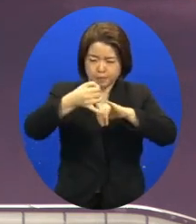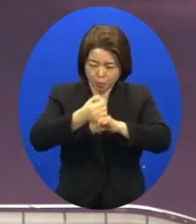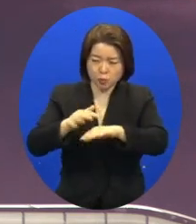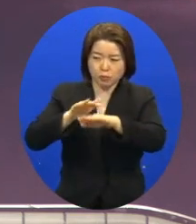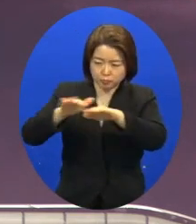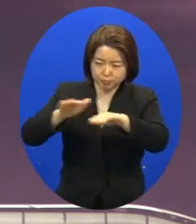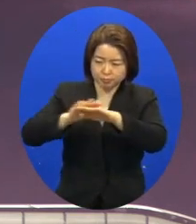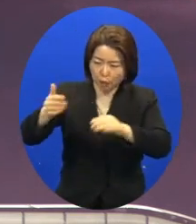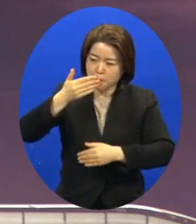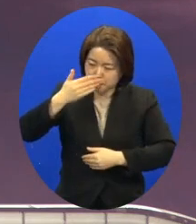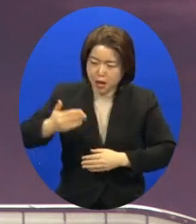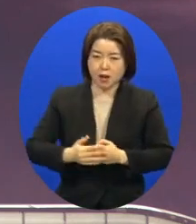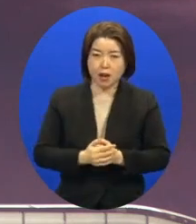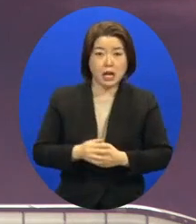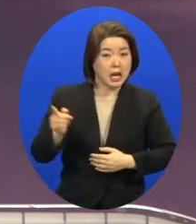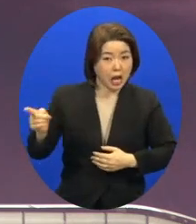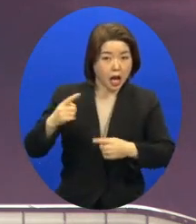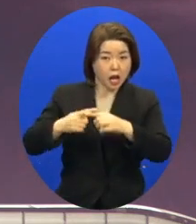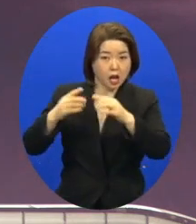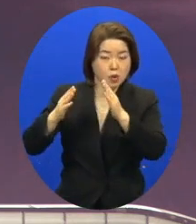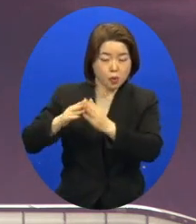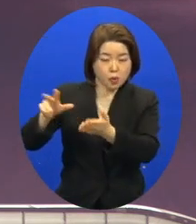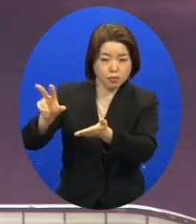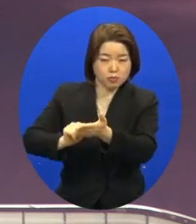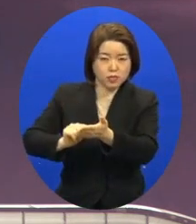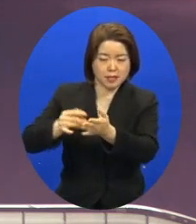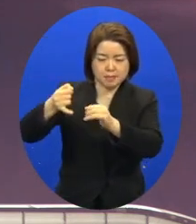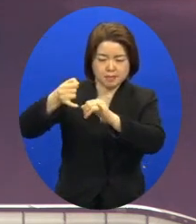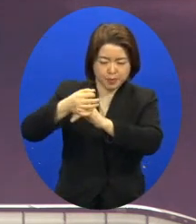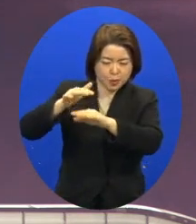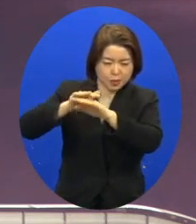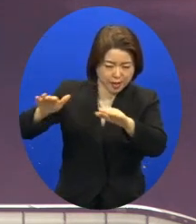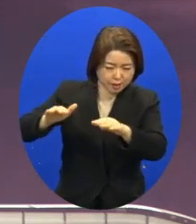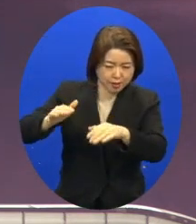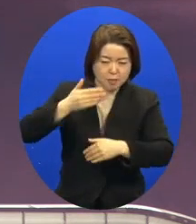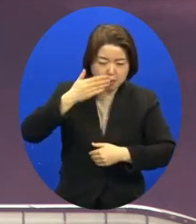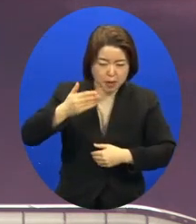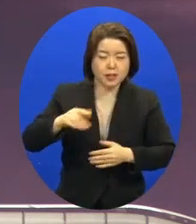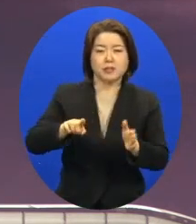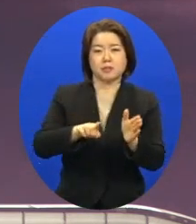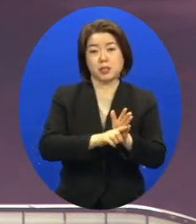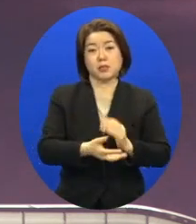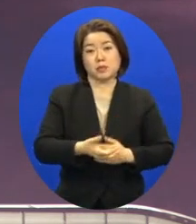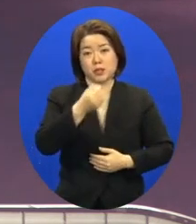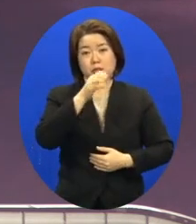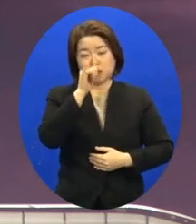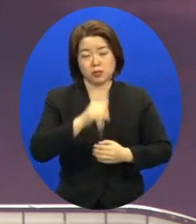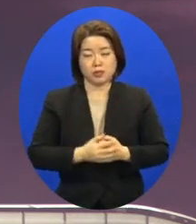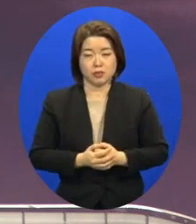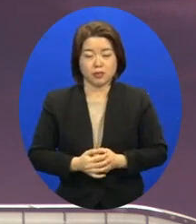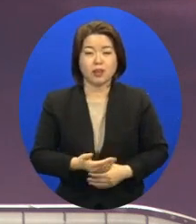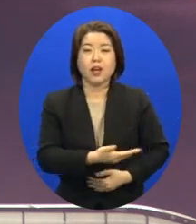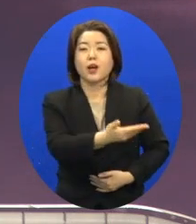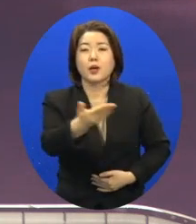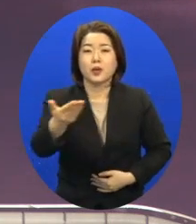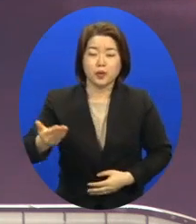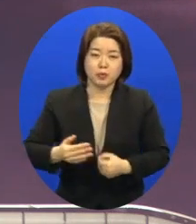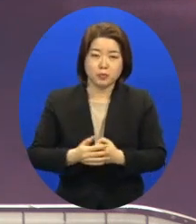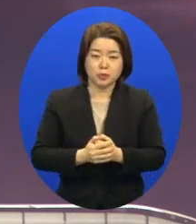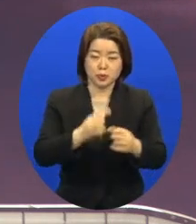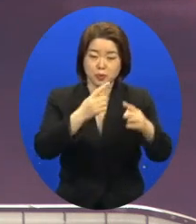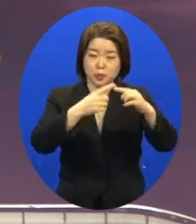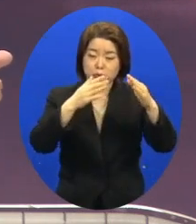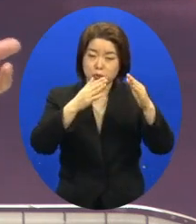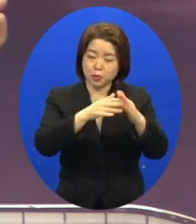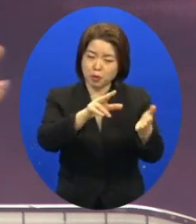해결된다, 고린도 교회 문제 반드시 해결된다 하는 믿음을 가졌습니다. 여러분들 중에도 교회 문제 때문에